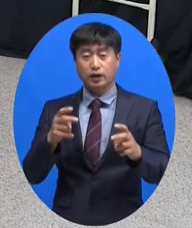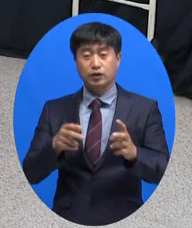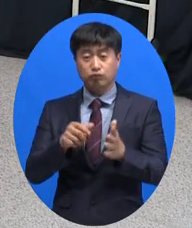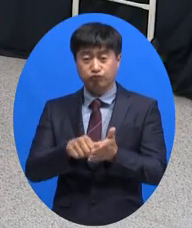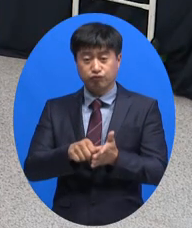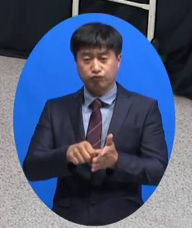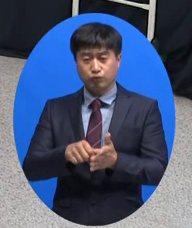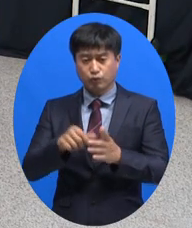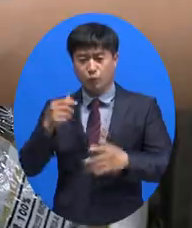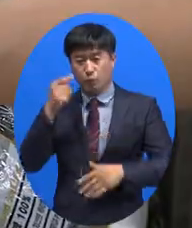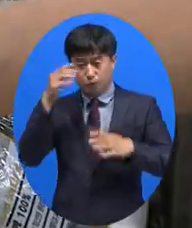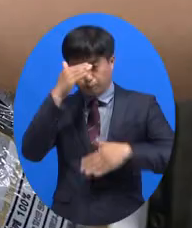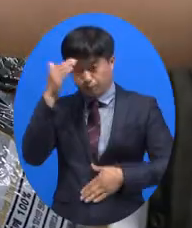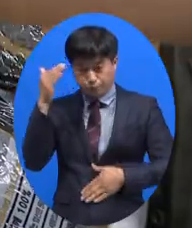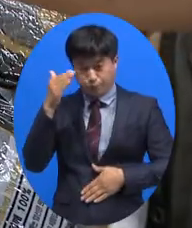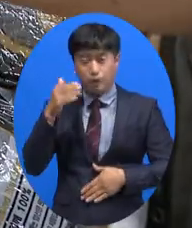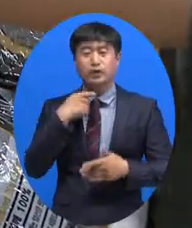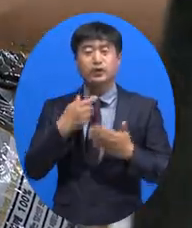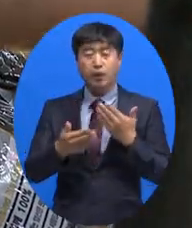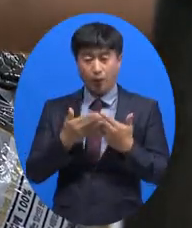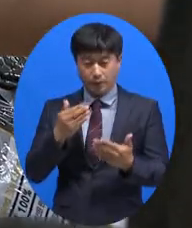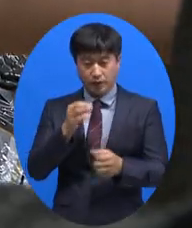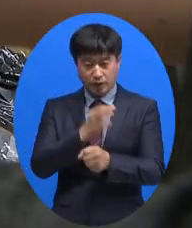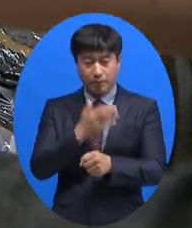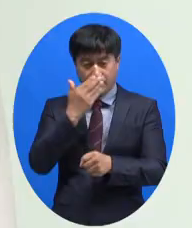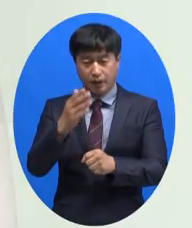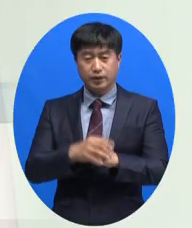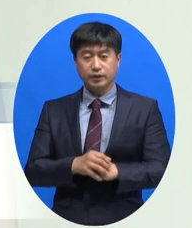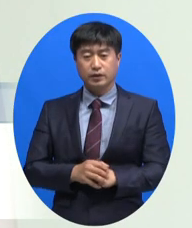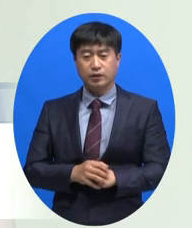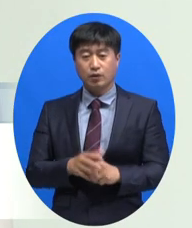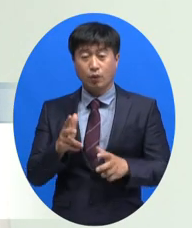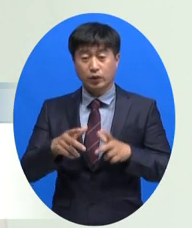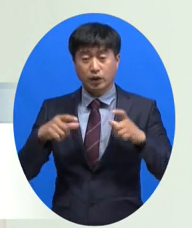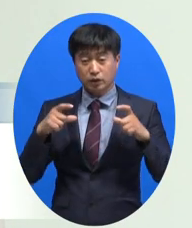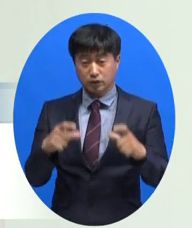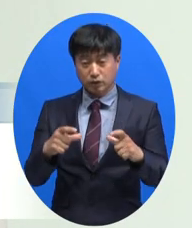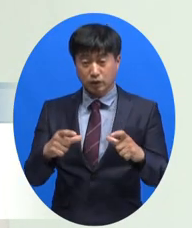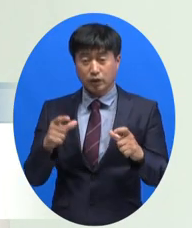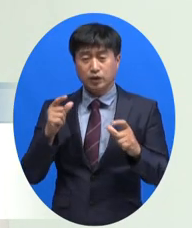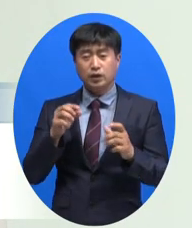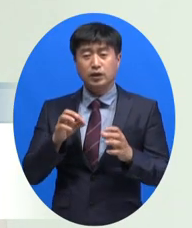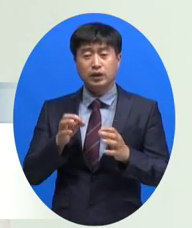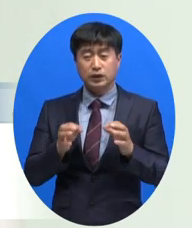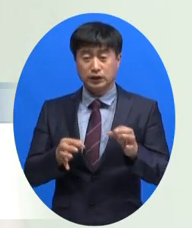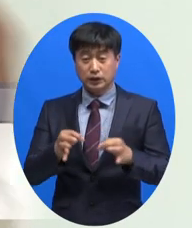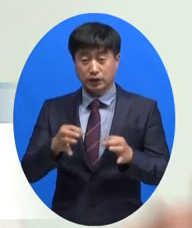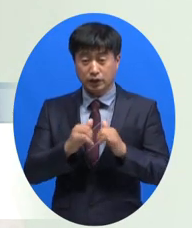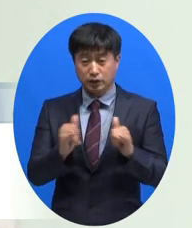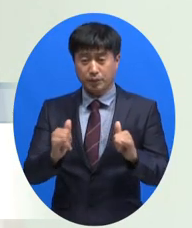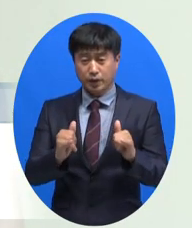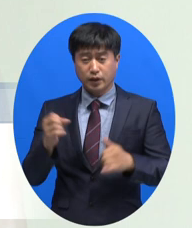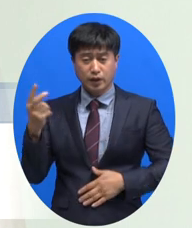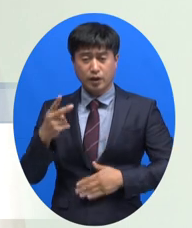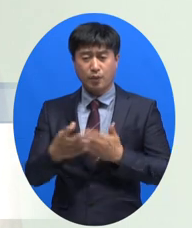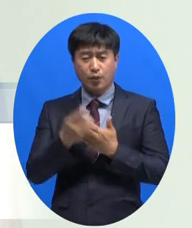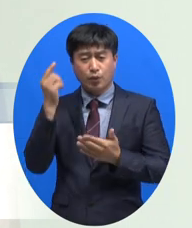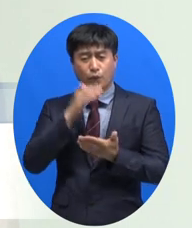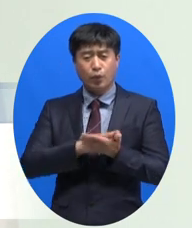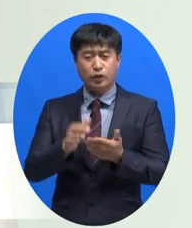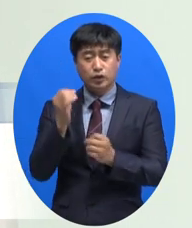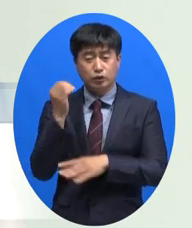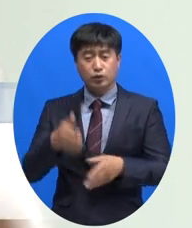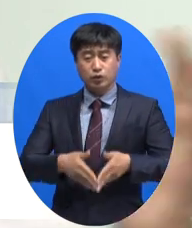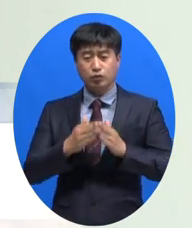생산품을 체험하고 구매해볼 수 있는 판촉 행사도 열렸습니다 개성공단 상인들의 다시 한번 그 평화통일의 기반을